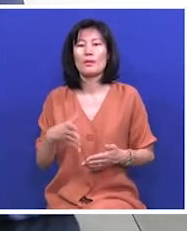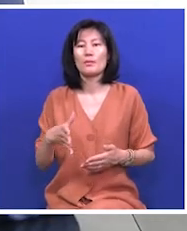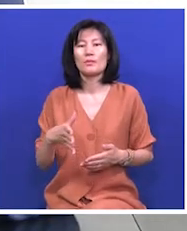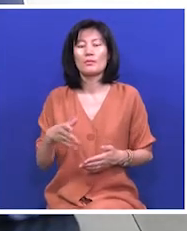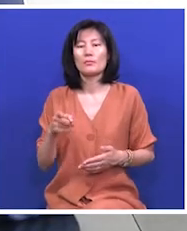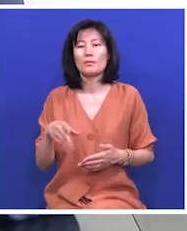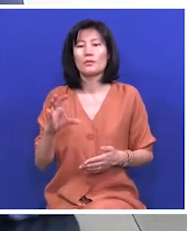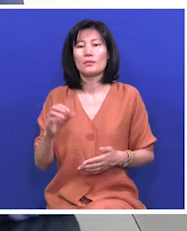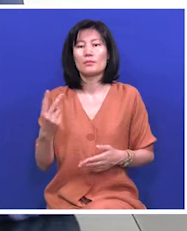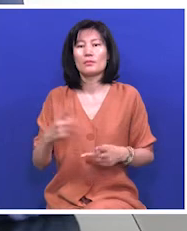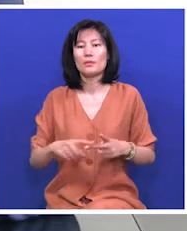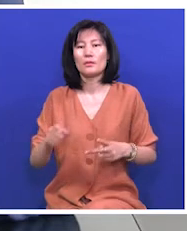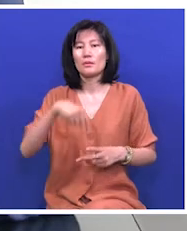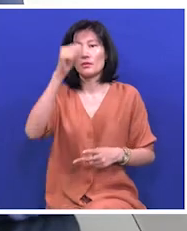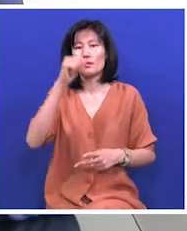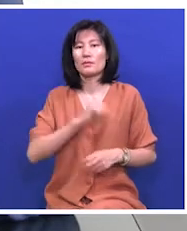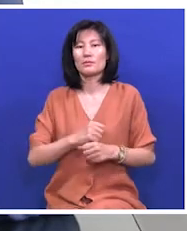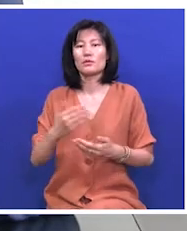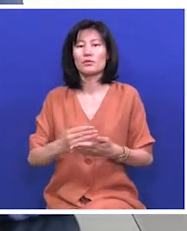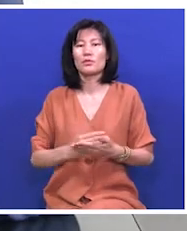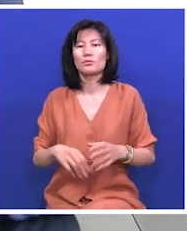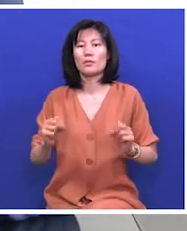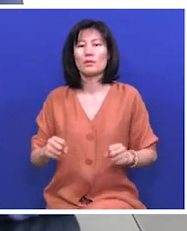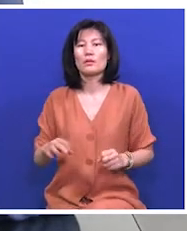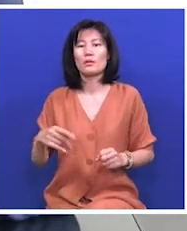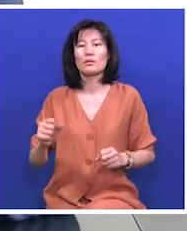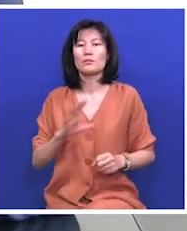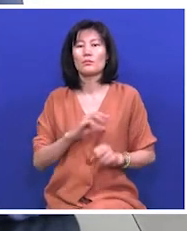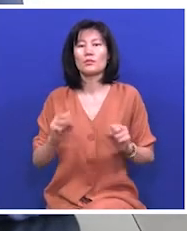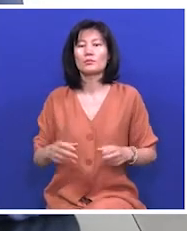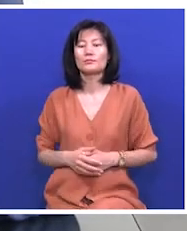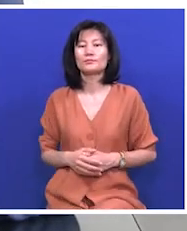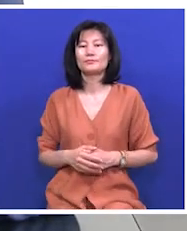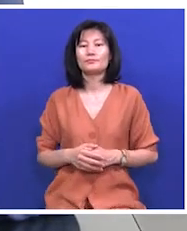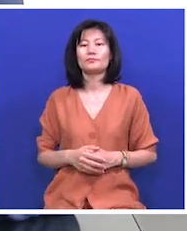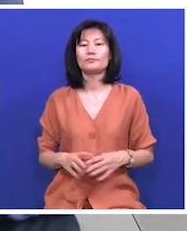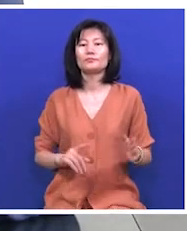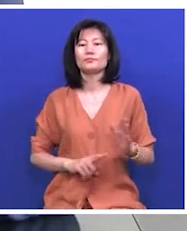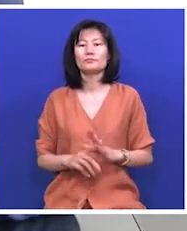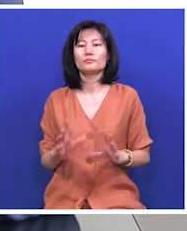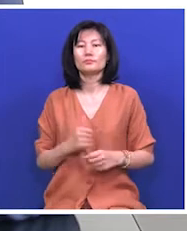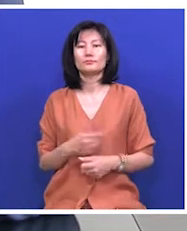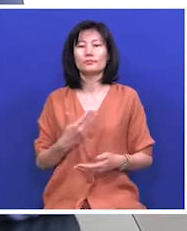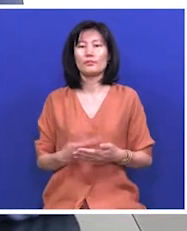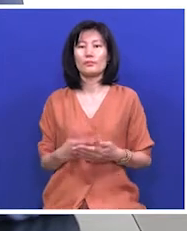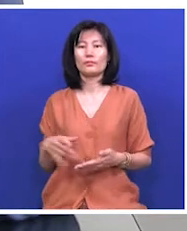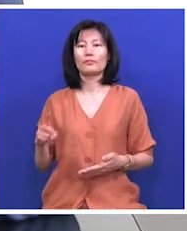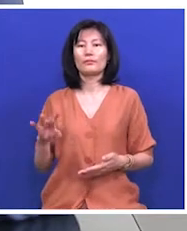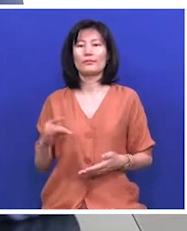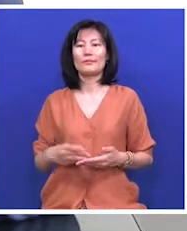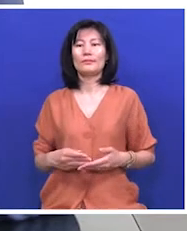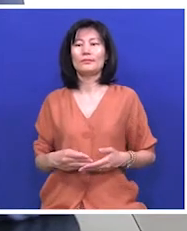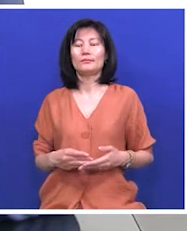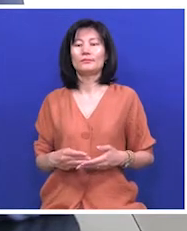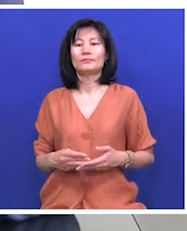мынау 1.5-2 айдың ішінде біздің жоспар бойынша артта қалып қойдық. Оның да басты себебі мынау